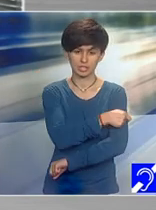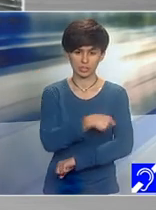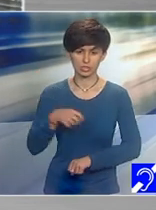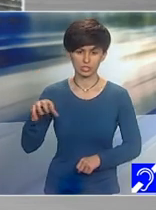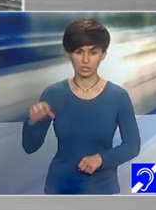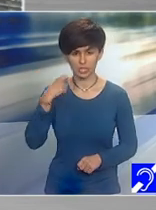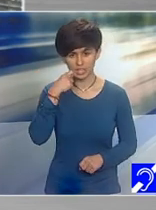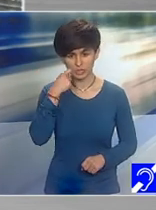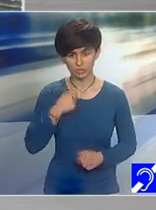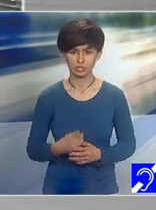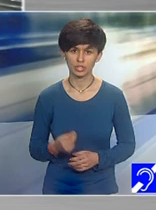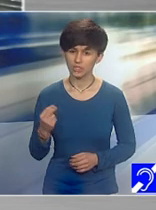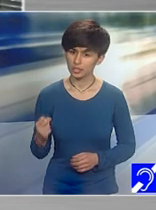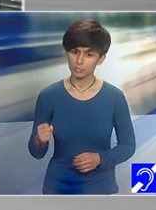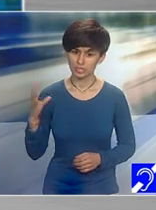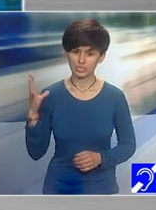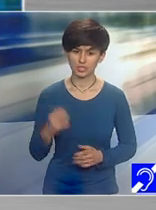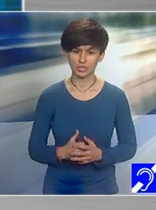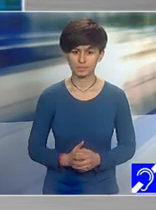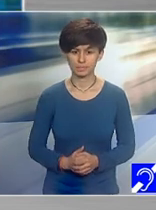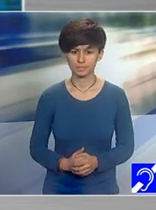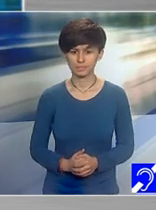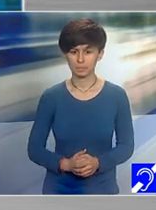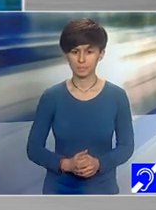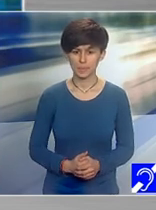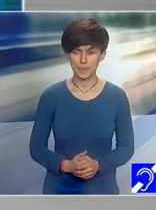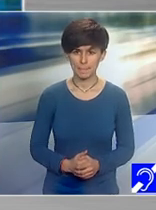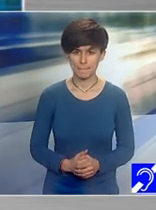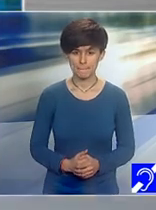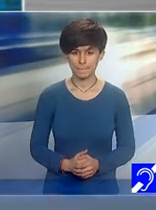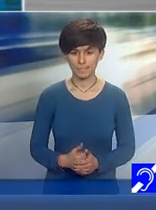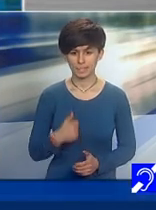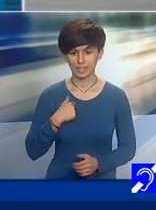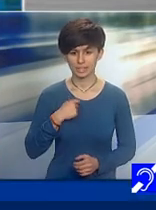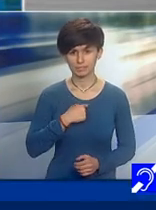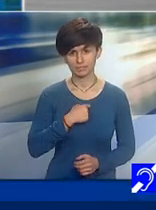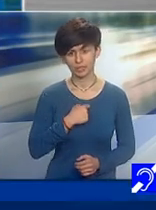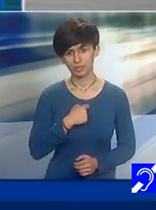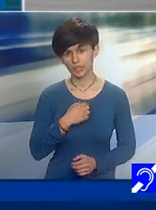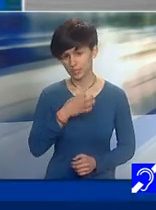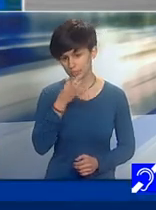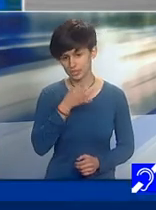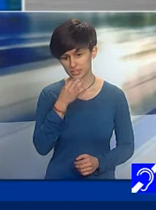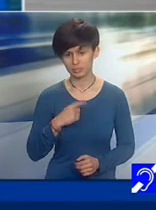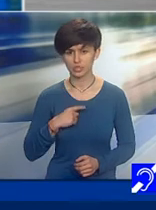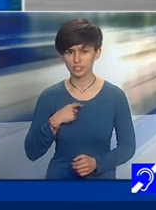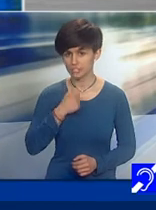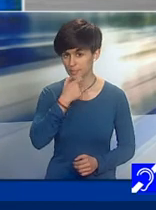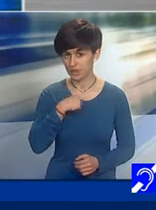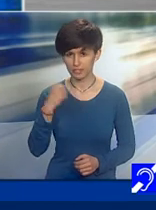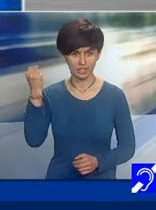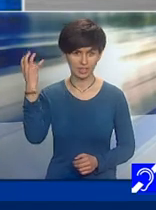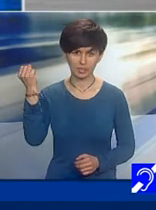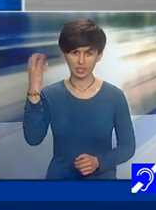bună ziua tuturor și telespectatorilor dumneavoastră și ai noștri. Eu pot să spun că sunt un pic mai vechi în politică, din prin